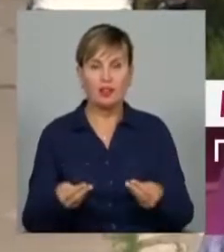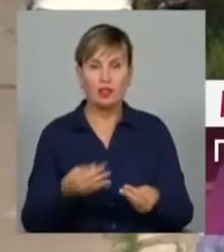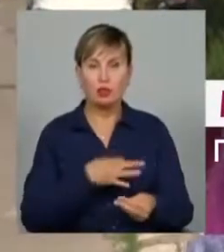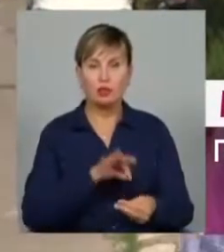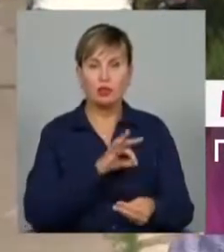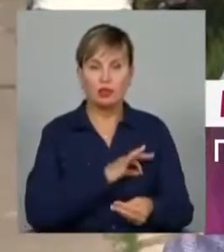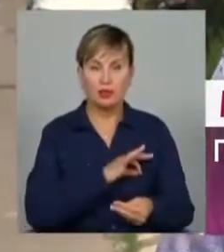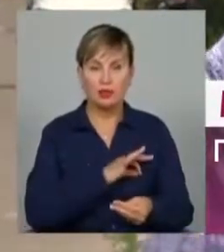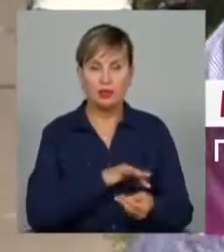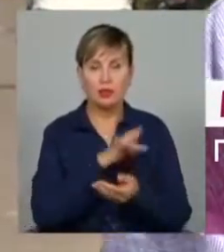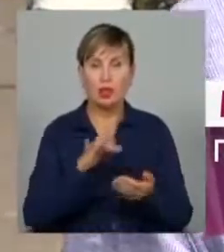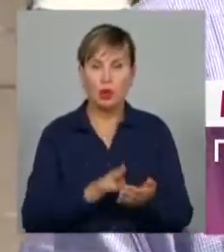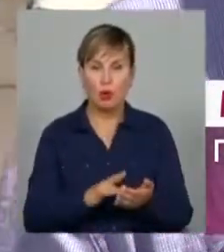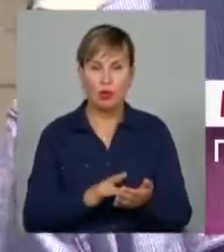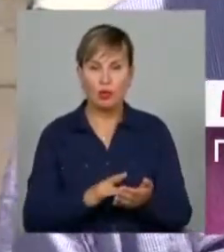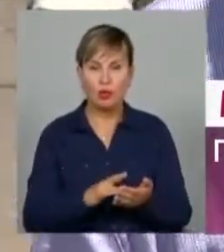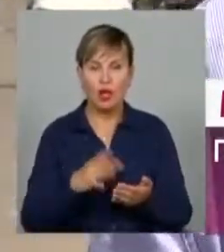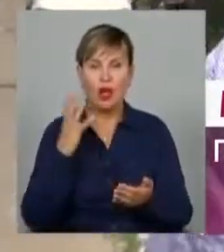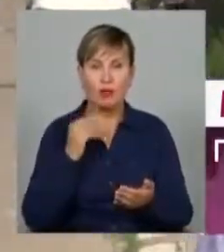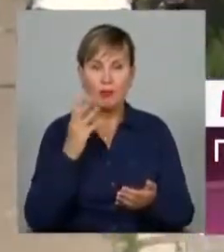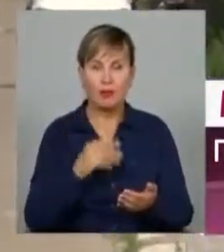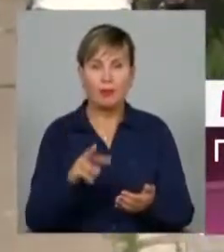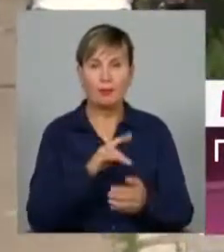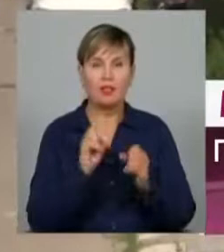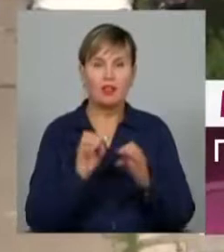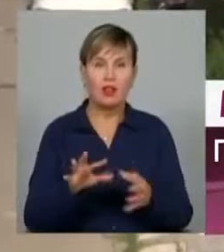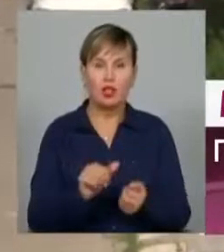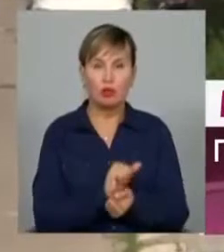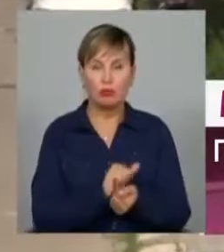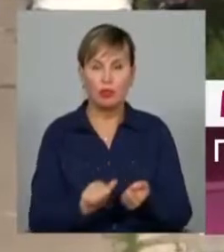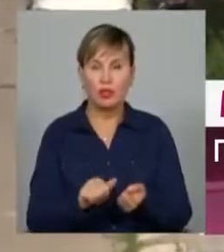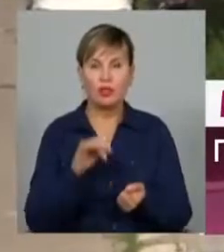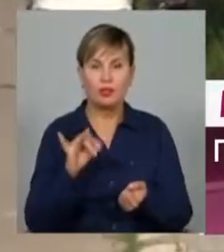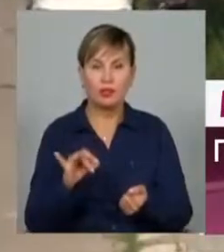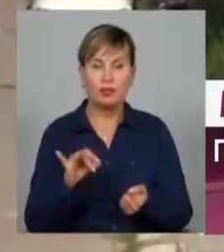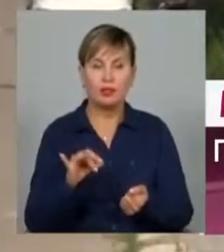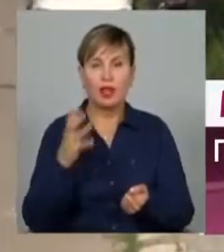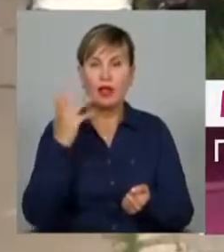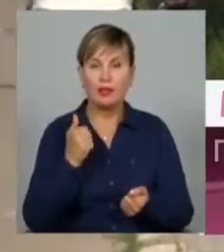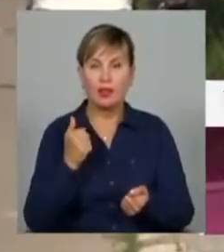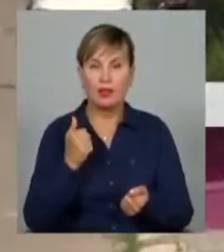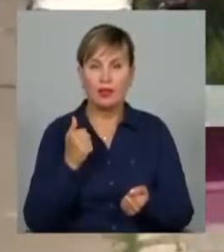юстицией города Алматы. Мы сдавали документы и... Когда